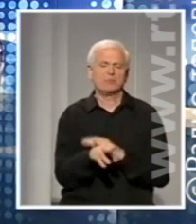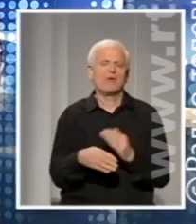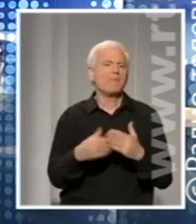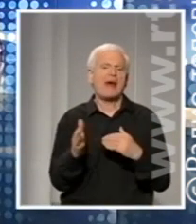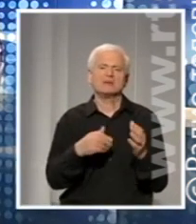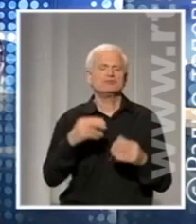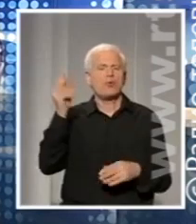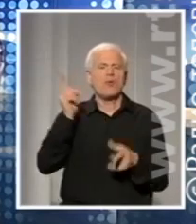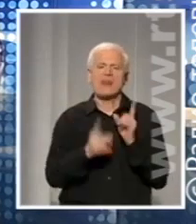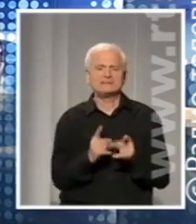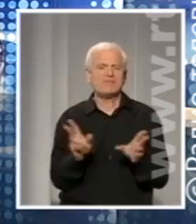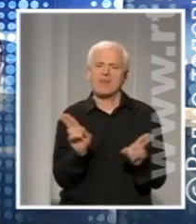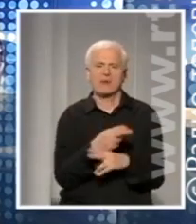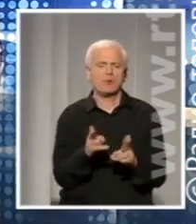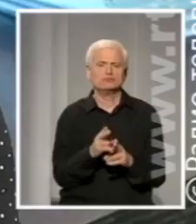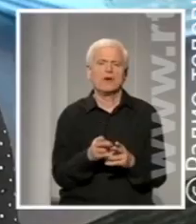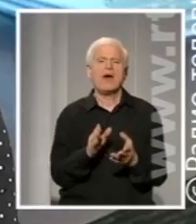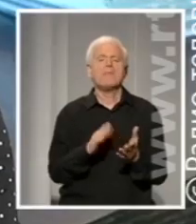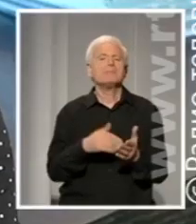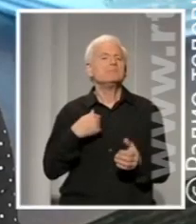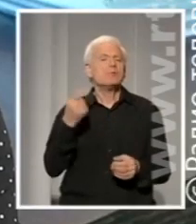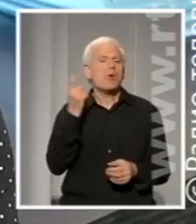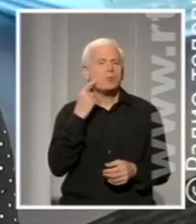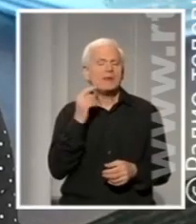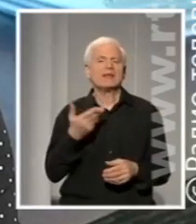praktičnu nastavu. Mi ćemo se potruditi da